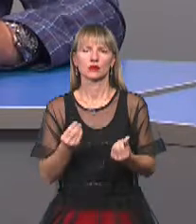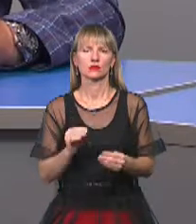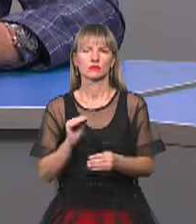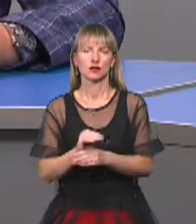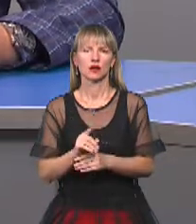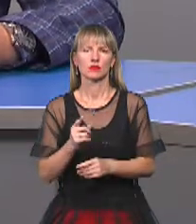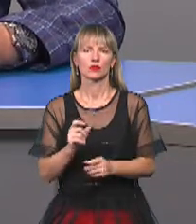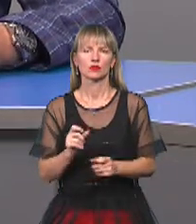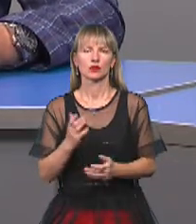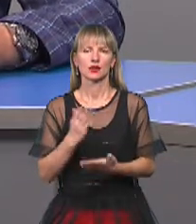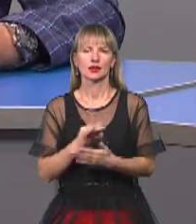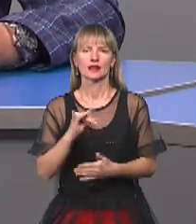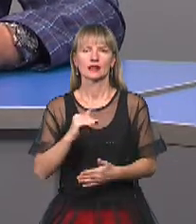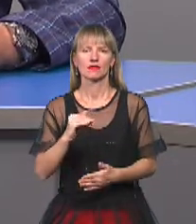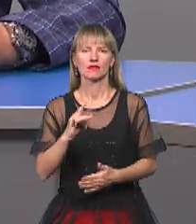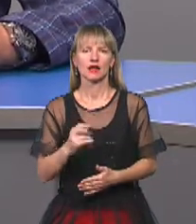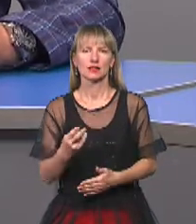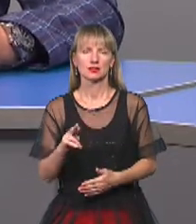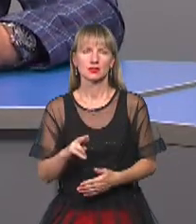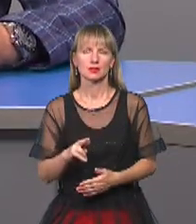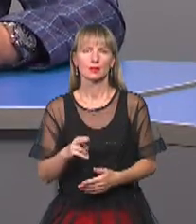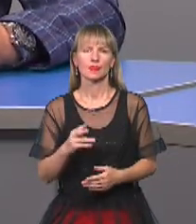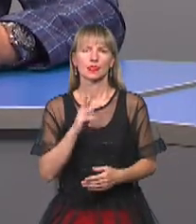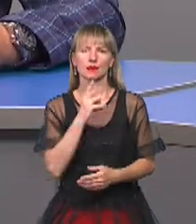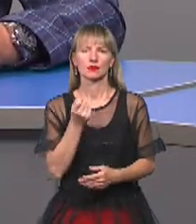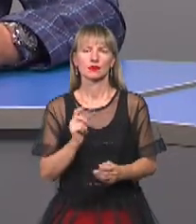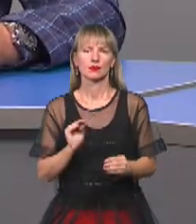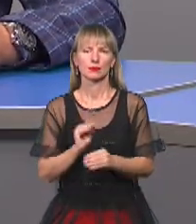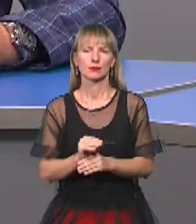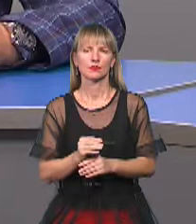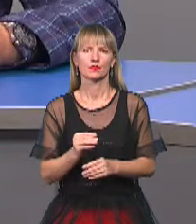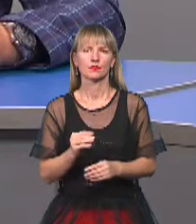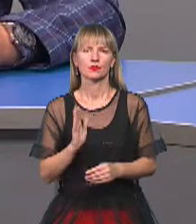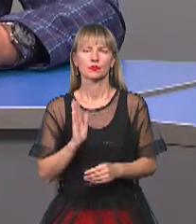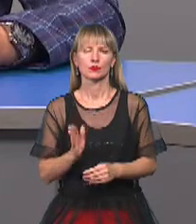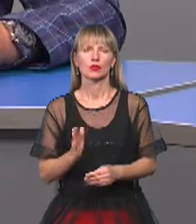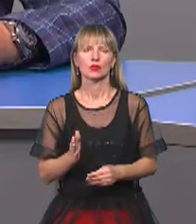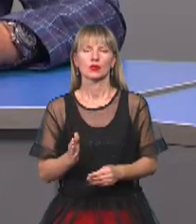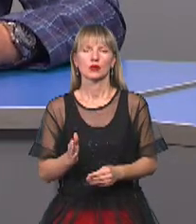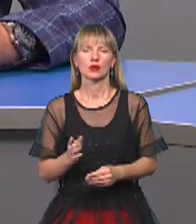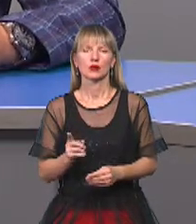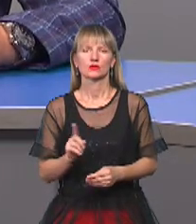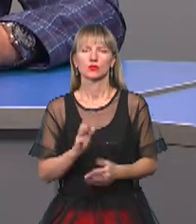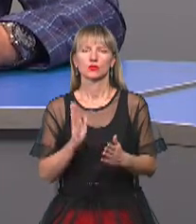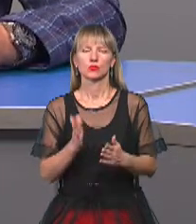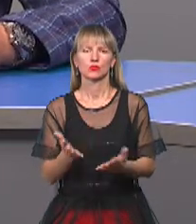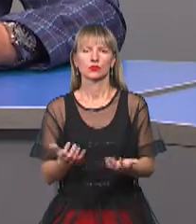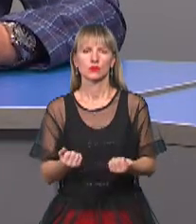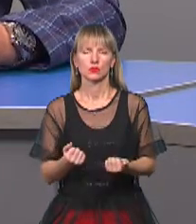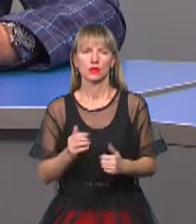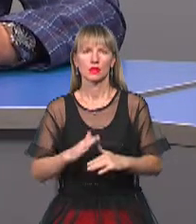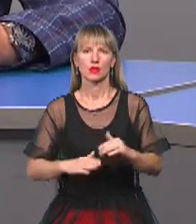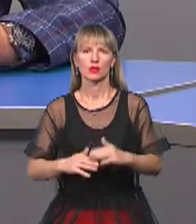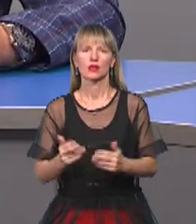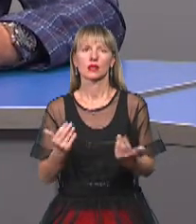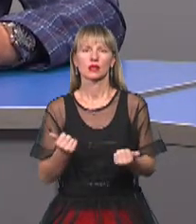трохи мінімальна заробітна плата там у нас там виросла. Тому ми пропонуємо, це вже буде, условно говоря, те, що, як то кажуть, отримують людина на руки.